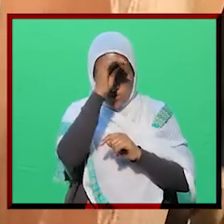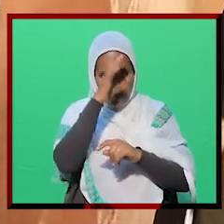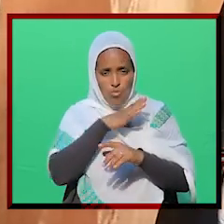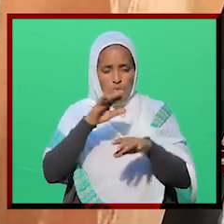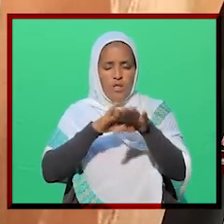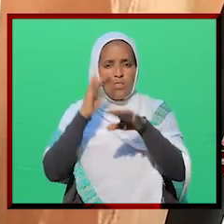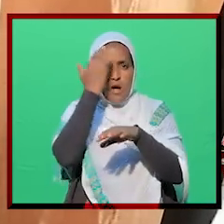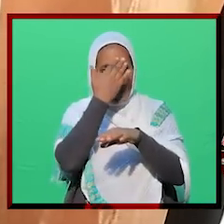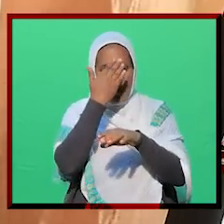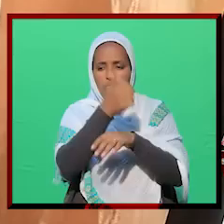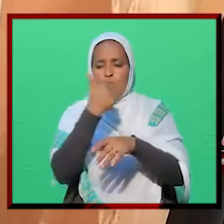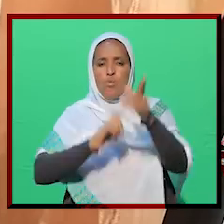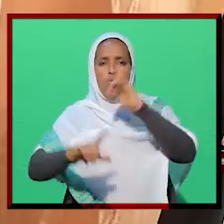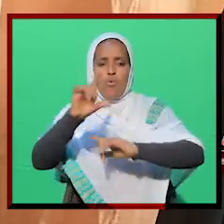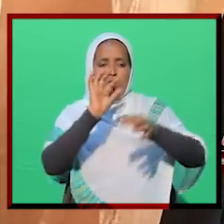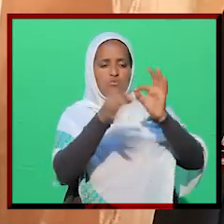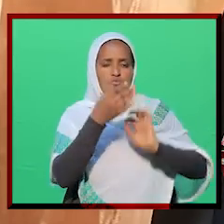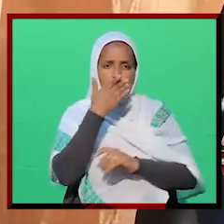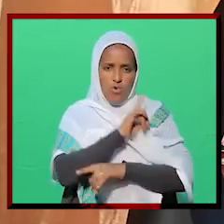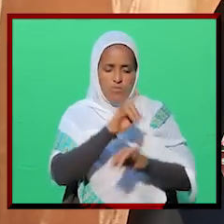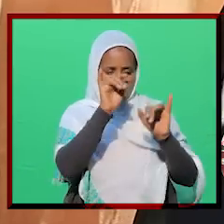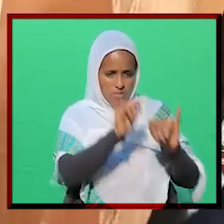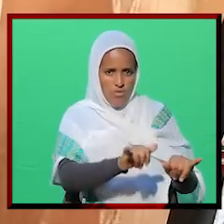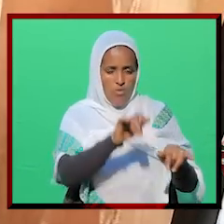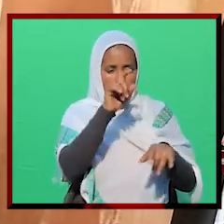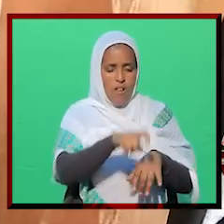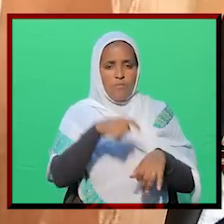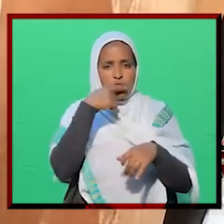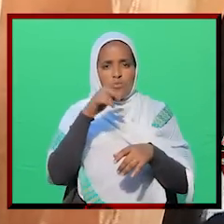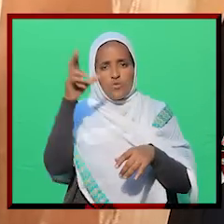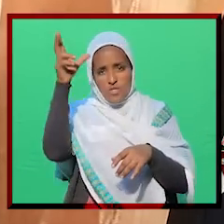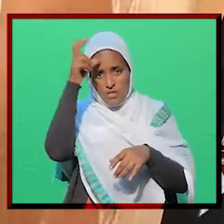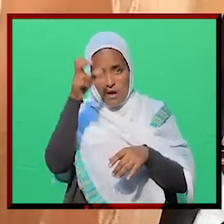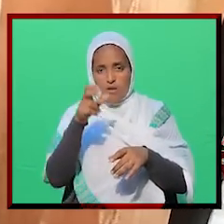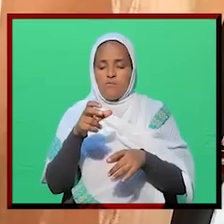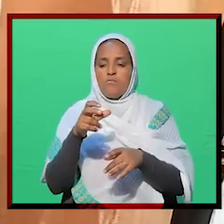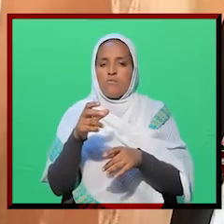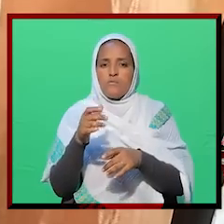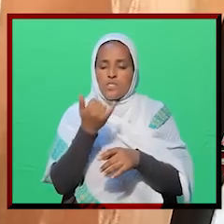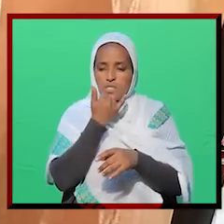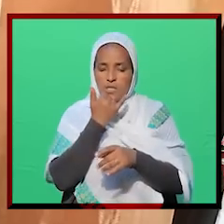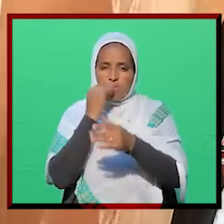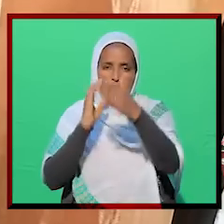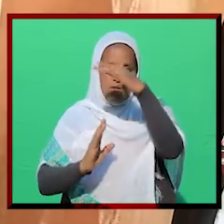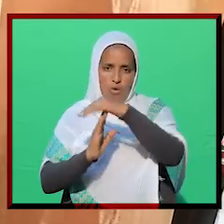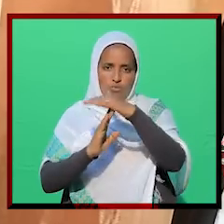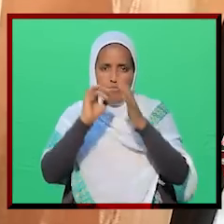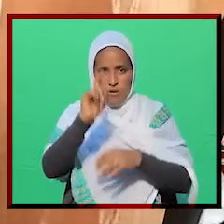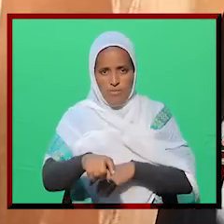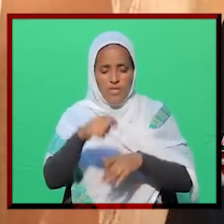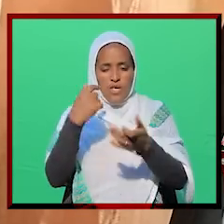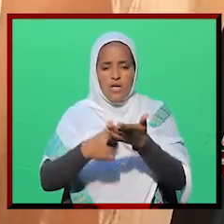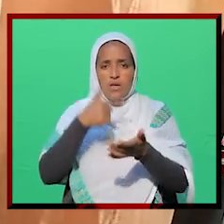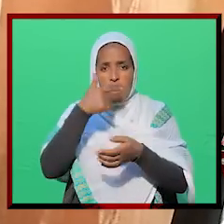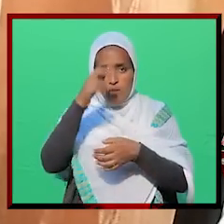ሰዎች ተቀባን በሌላ ቋንቋ መተርጎም የለበትም ባለበት ነው መሆን ያለበት ብለው የሰይጣን ውጥን ጨራሽ የሆኑ በጣም ብዙ ሰዎችን